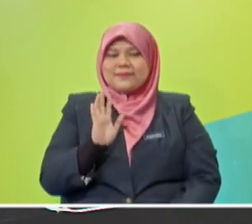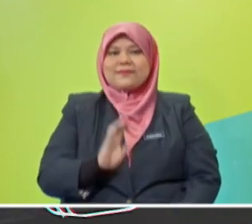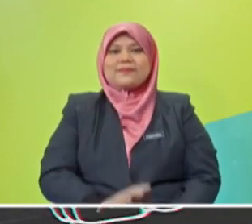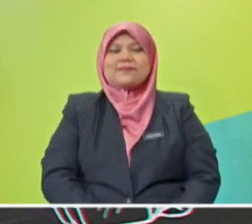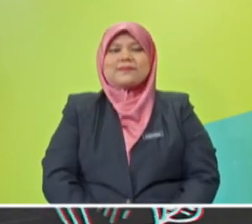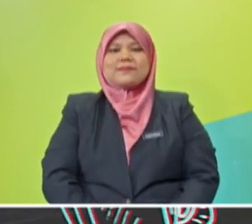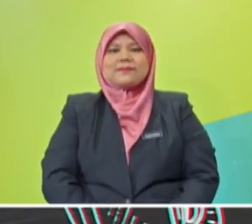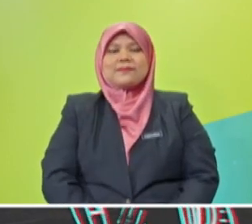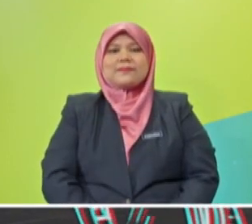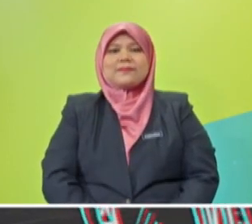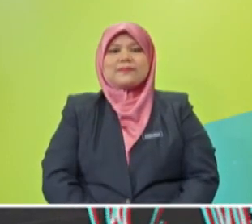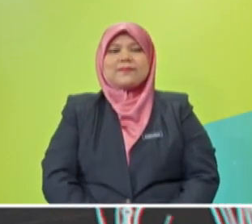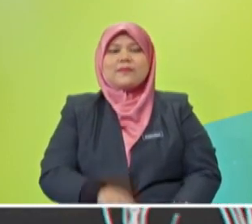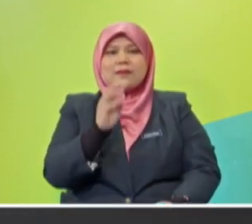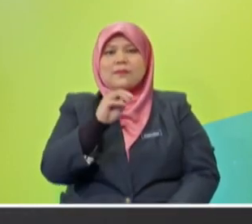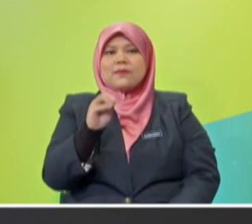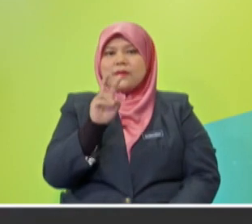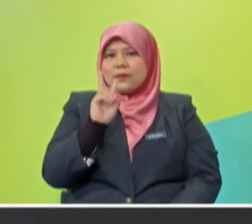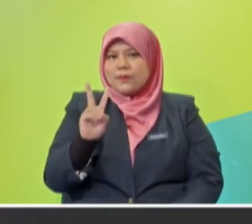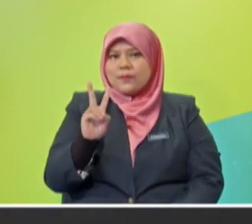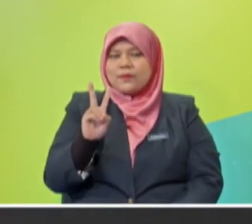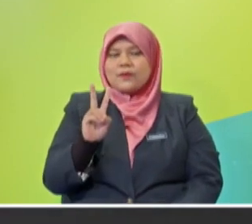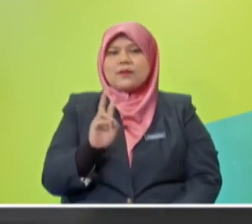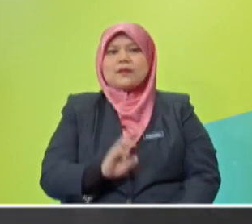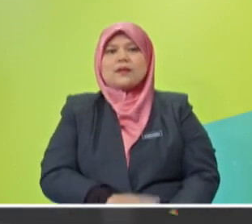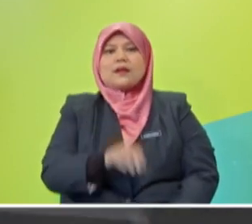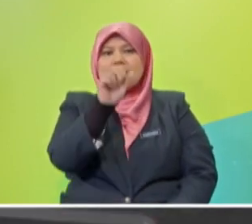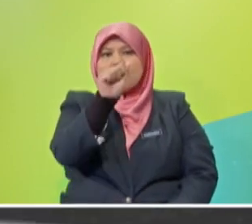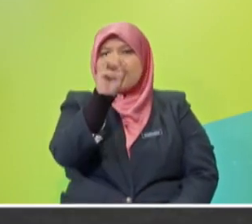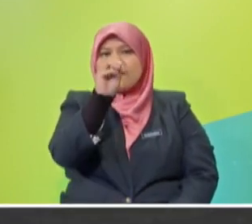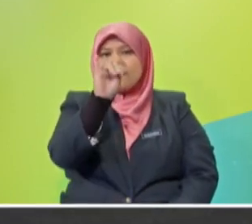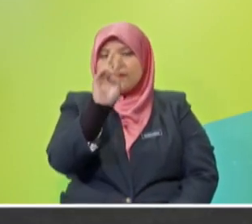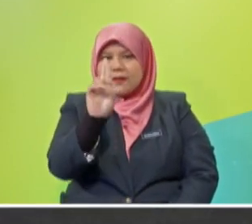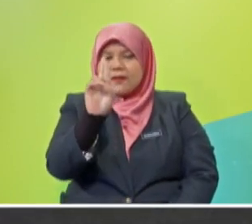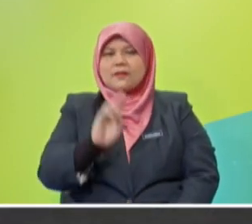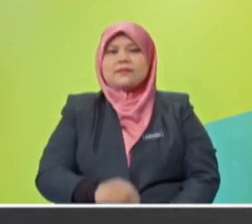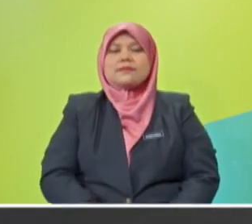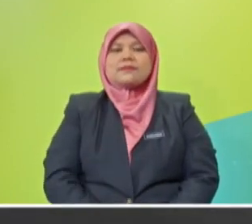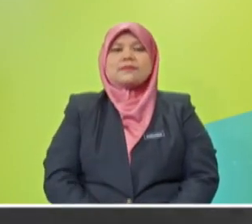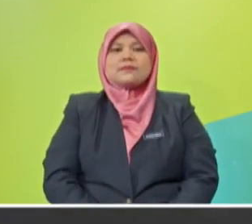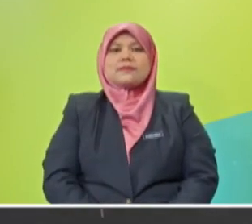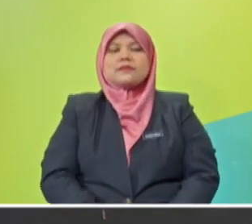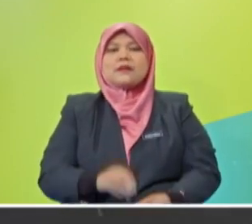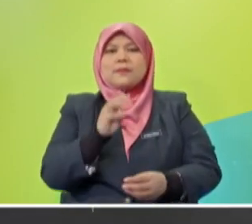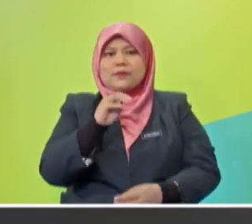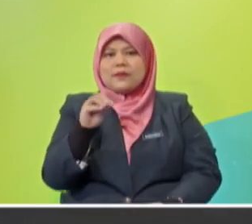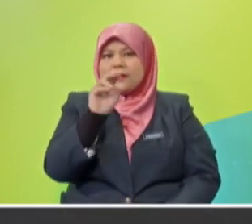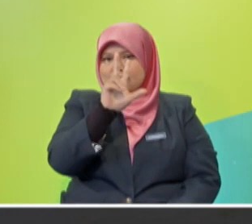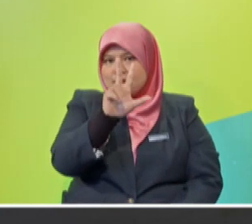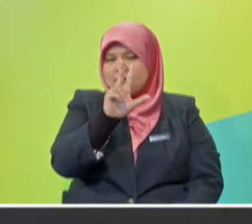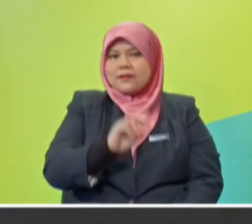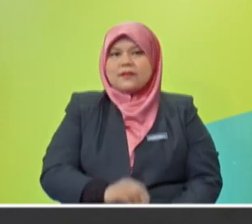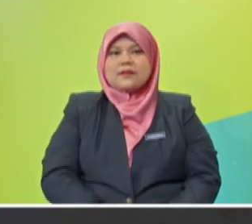Okey. Okey, murid yang kedua adalah Budris Amir bin Izlan Hafiz. Alright. Yang ketiga, Nur